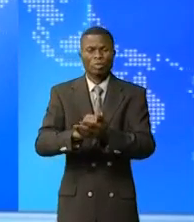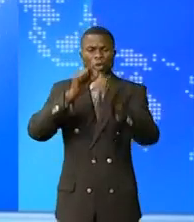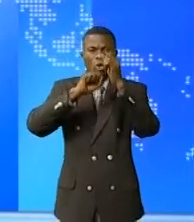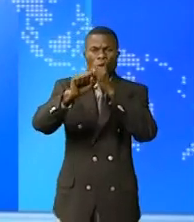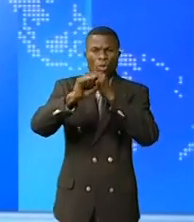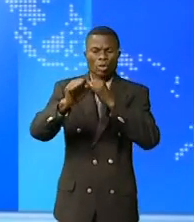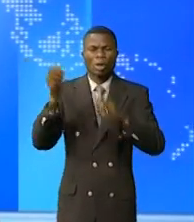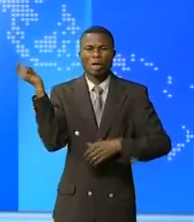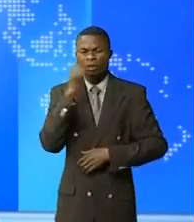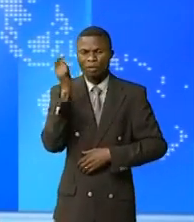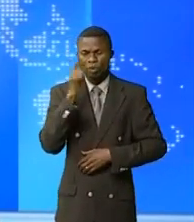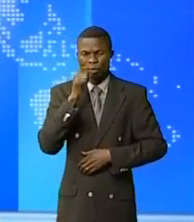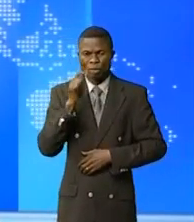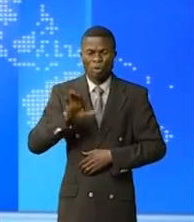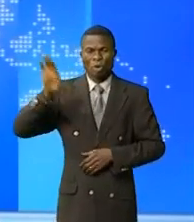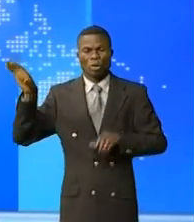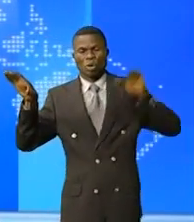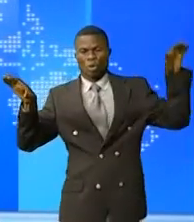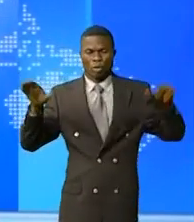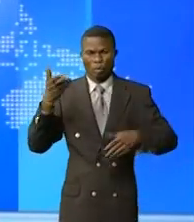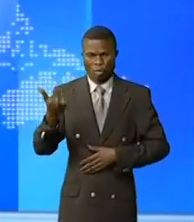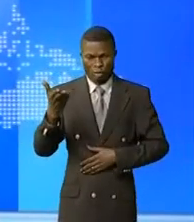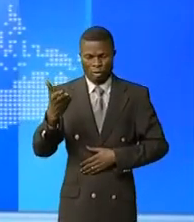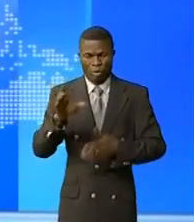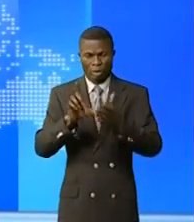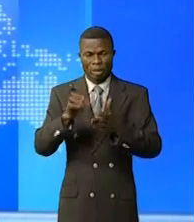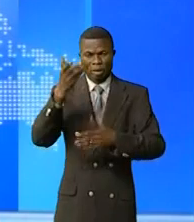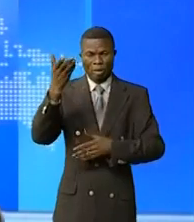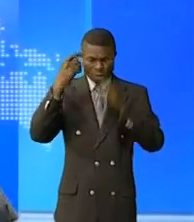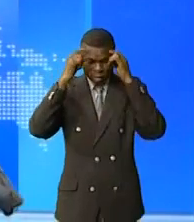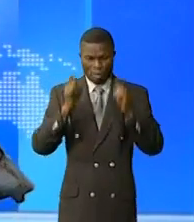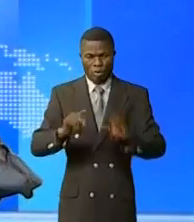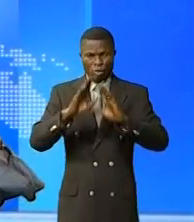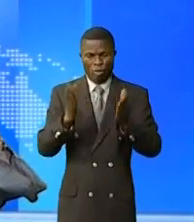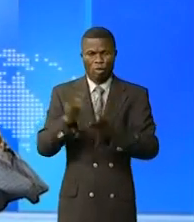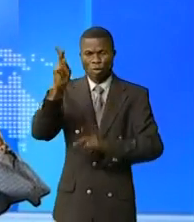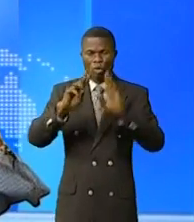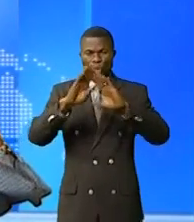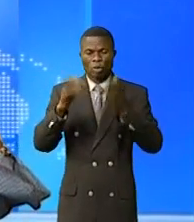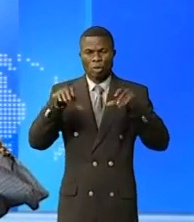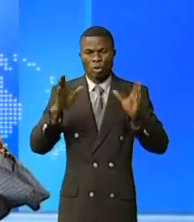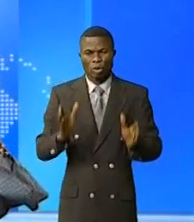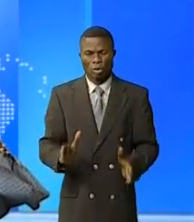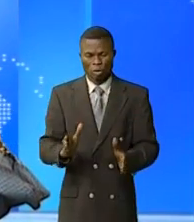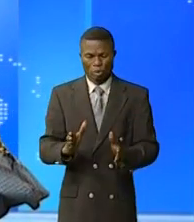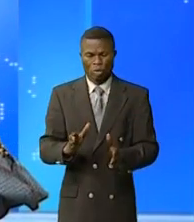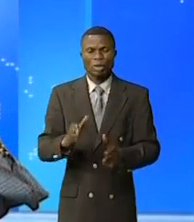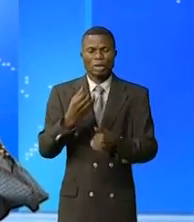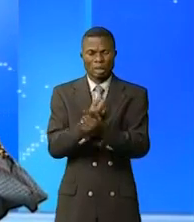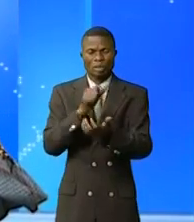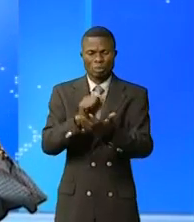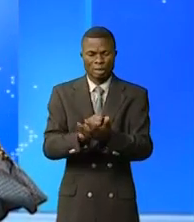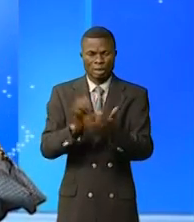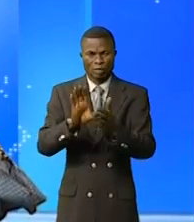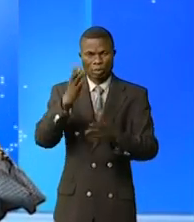contre la fabrication de ce type de robots. Une alerte aux décideurs et à la population congolaise. Chrissy Lenzo nous en dit un peu